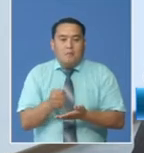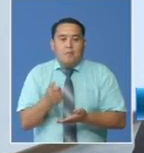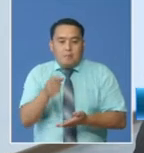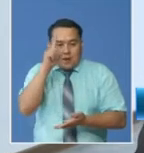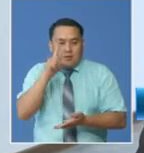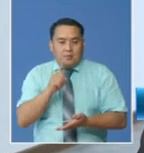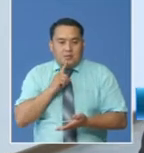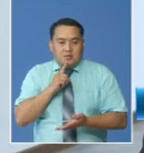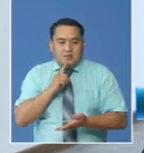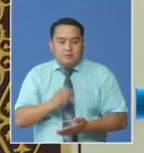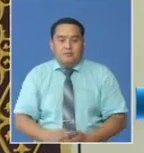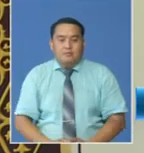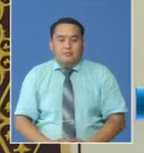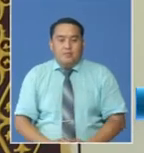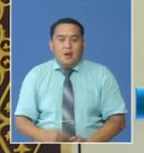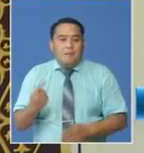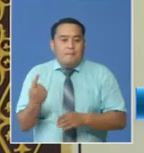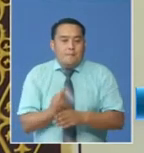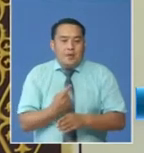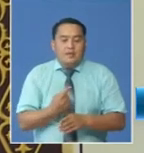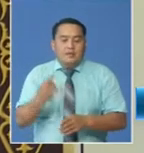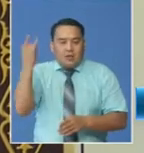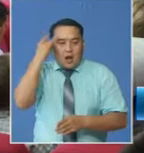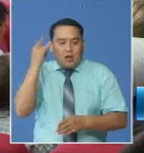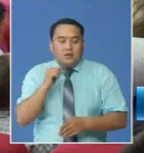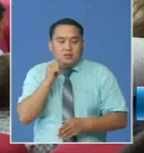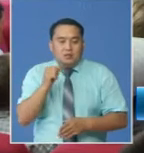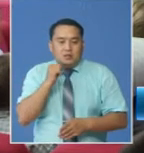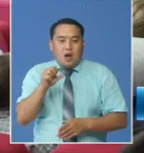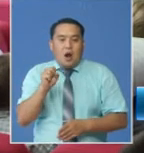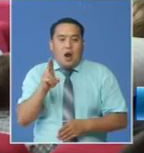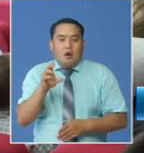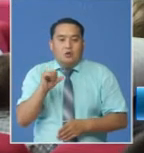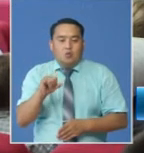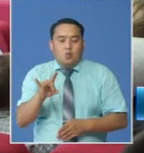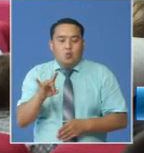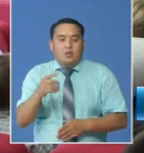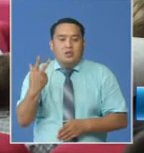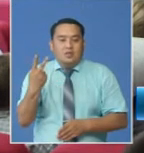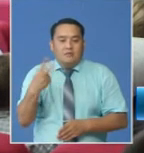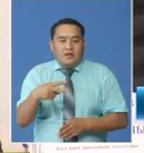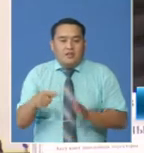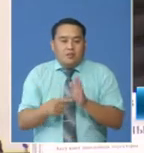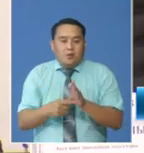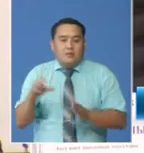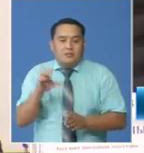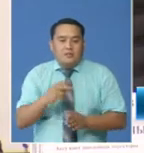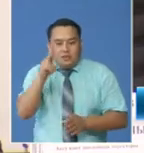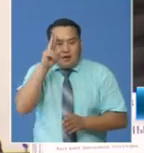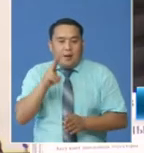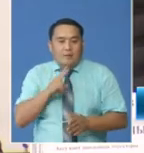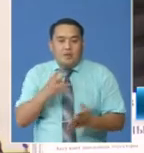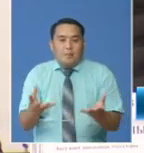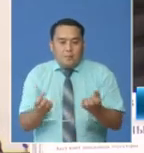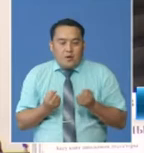месяца. Первую партию сарканской свеклы на Аксузский сахарный завод повезут 27 сентября. 2 месяца будет идти